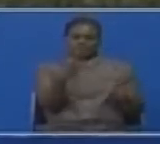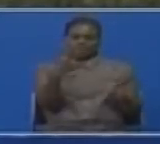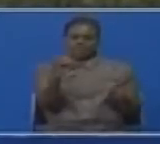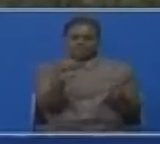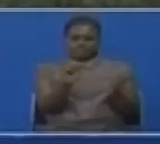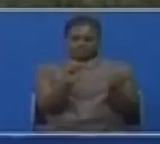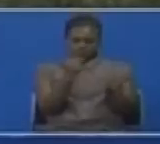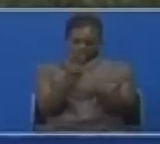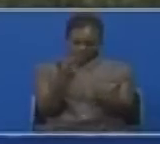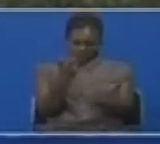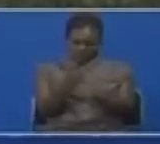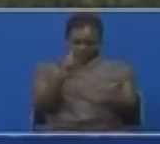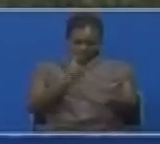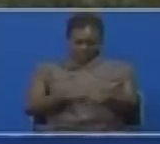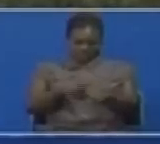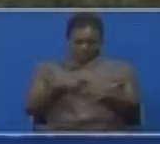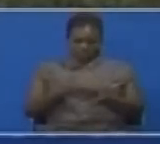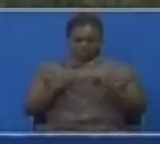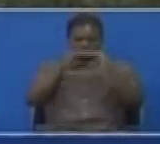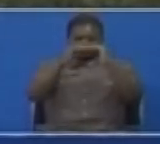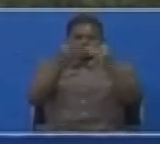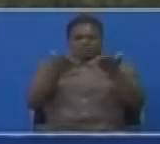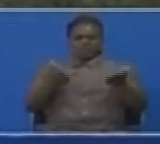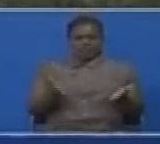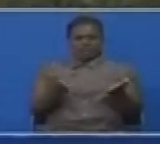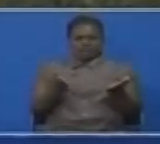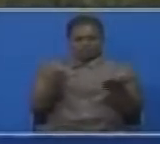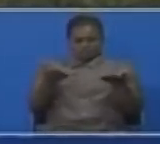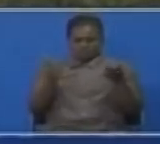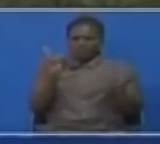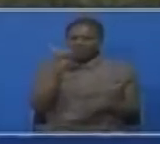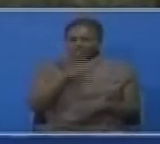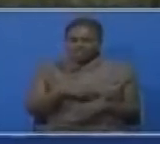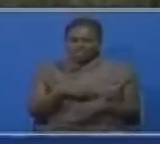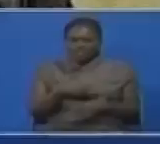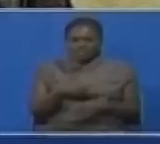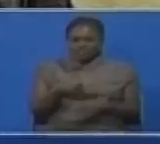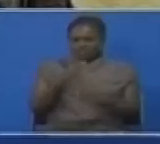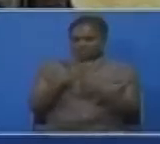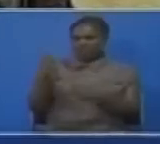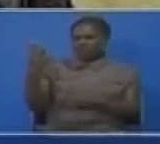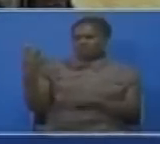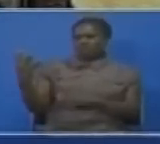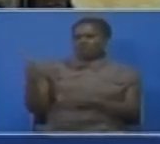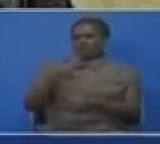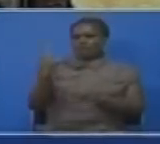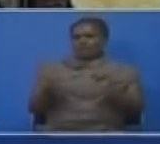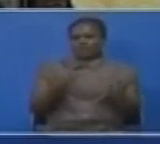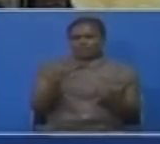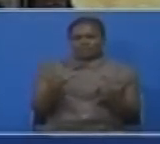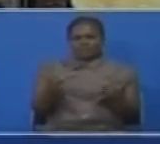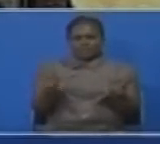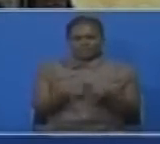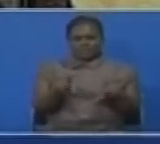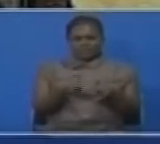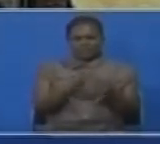proceed. So this is now that I'm clearing with my KCSE. Na kwenye kituo